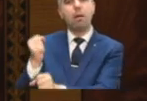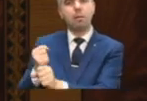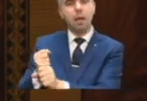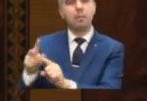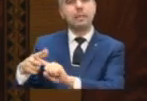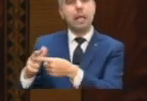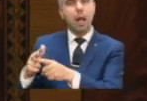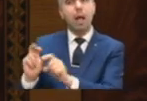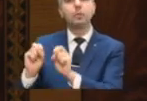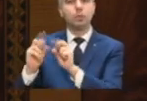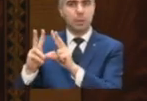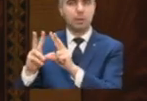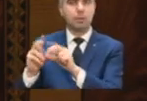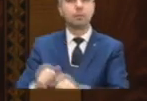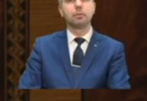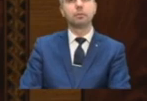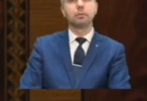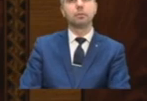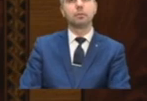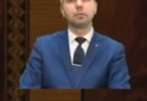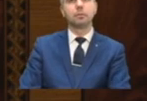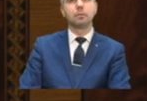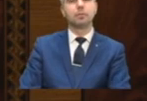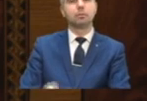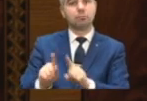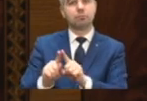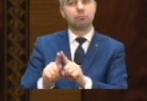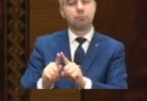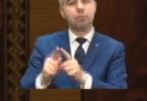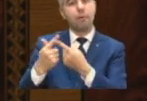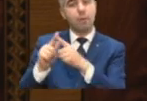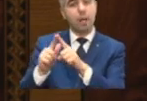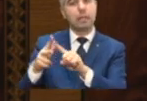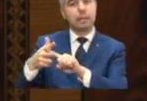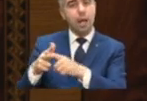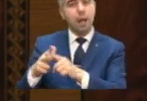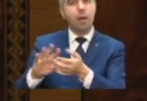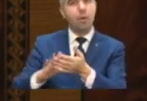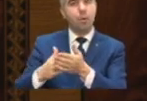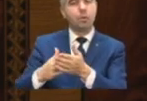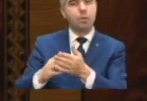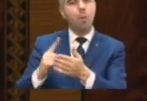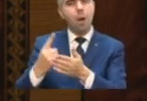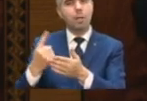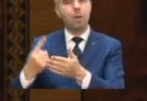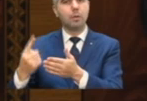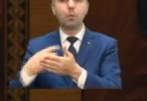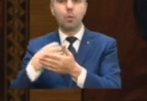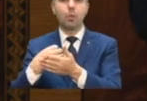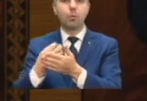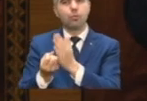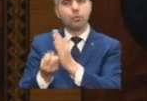الصناعة، ودخلنا في هذه القطاعات الصناعية غنشوفوها وحدة بوحدة. لكن